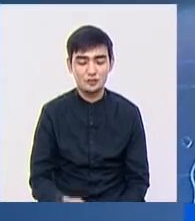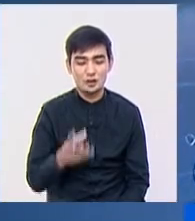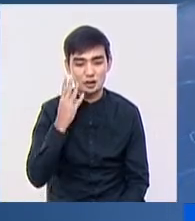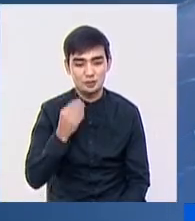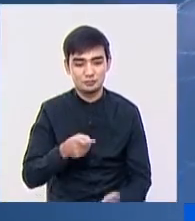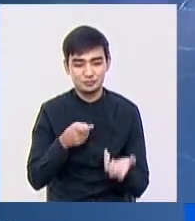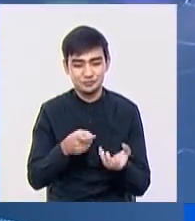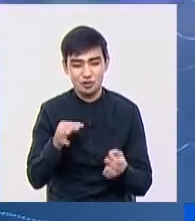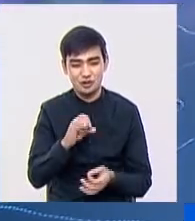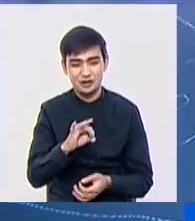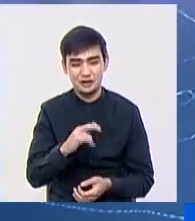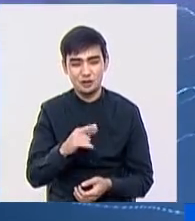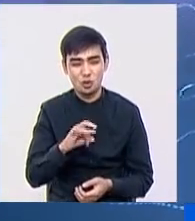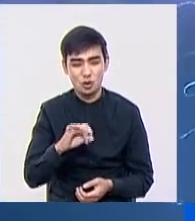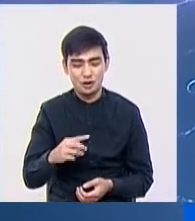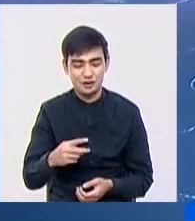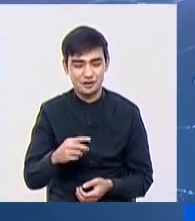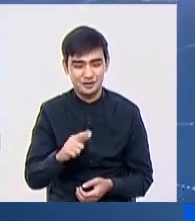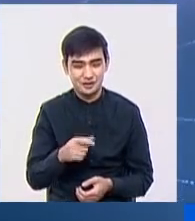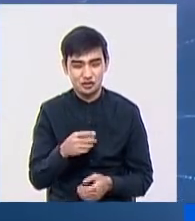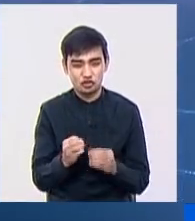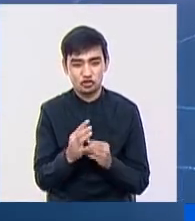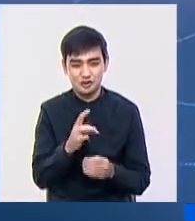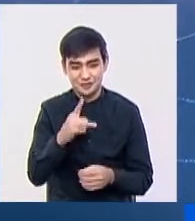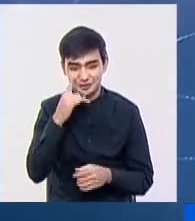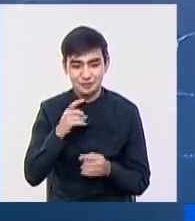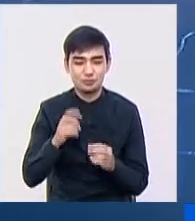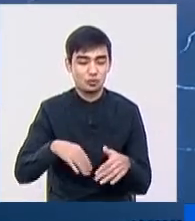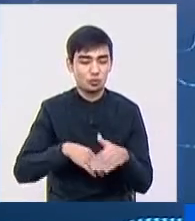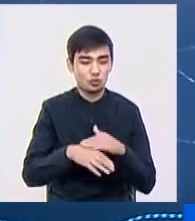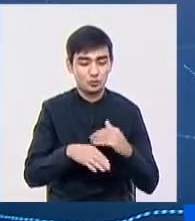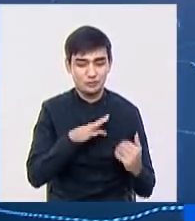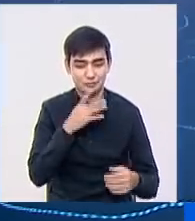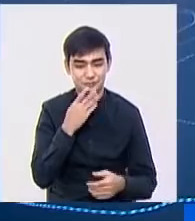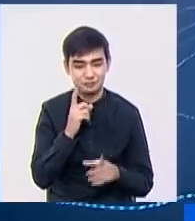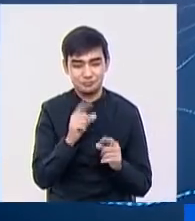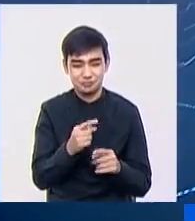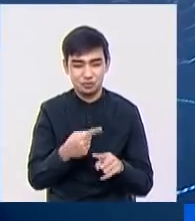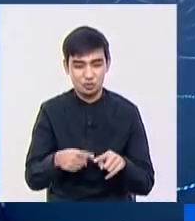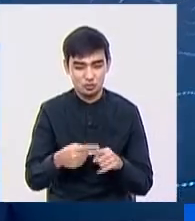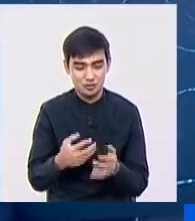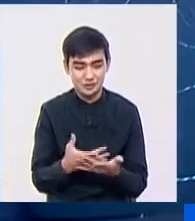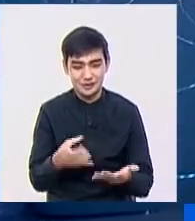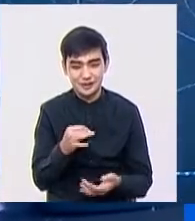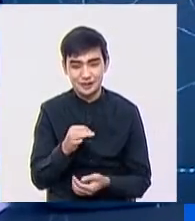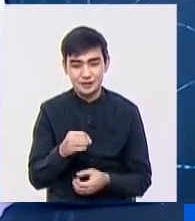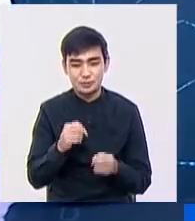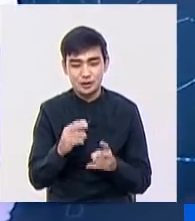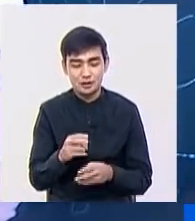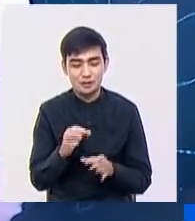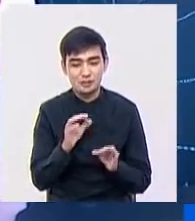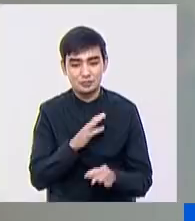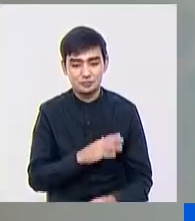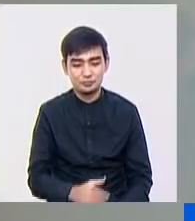Алматинский стрелок Игорь Дужнов 14 раз покидал территорию Казахстана. О его заграничных поездках рассказали в Комитете национальной